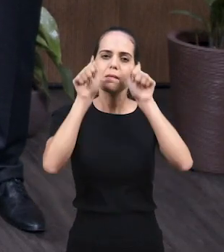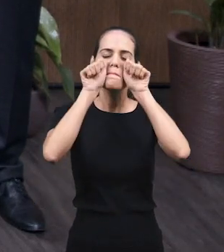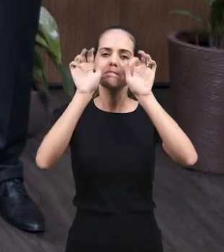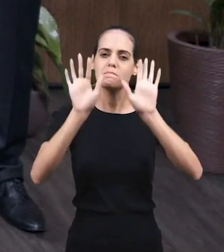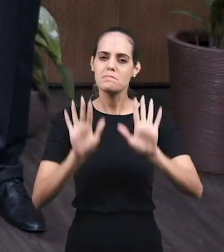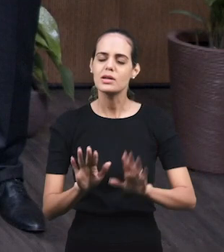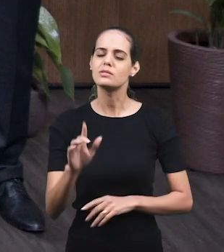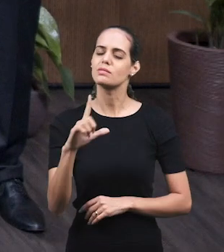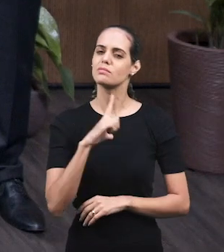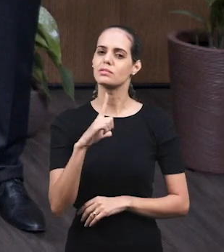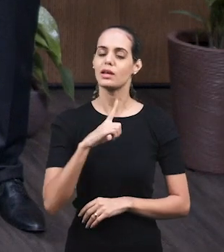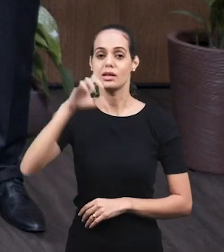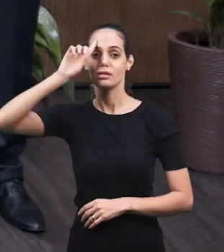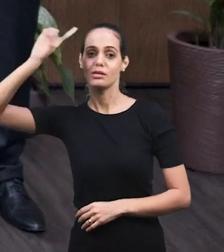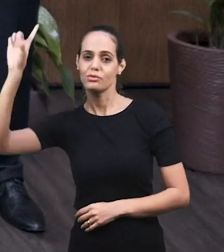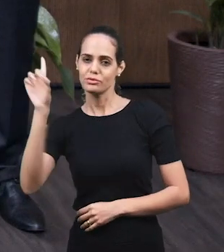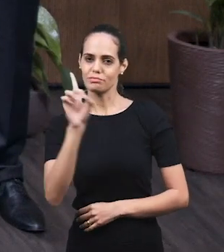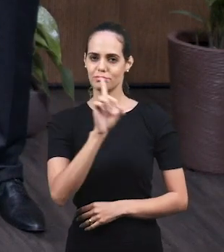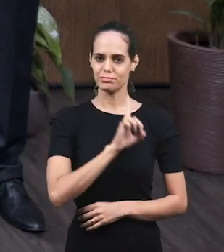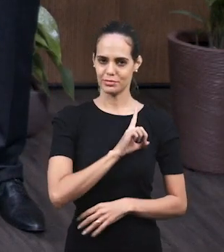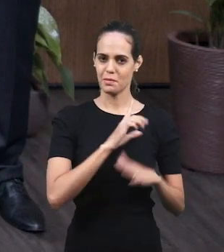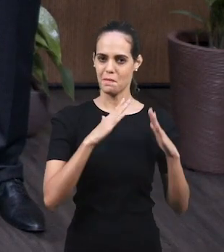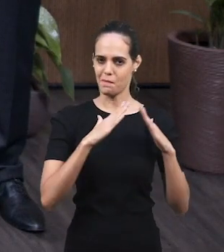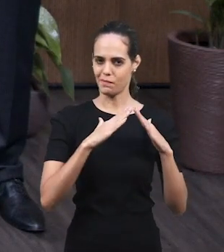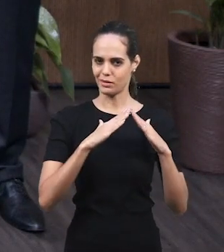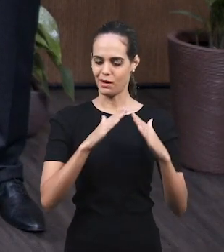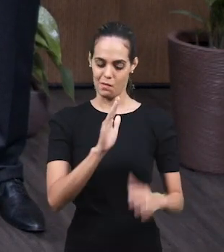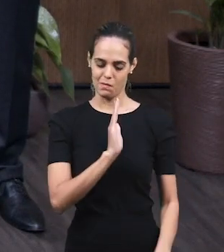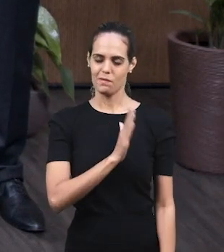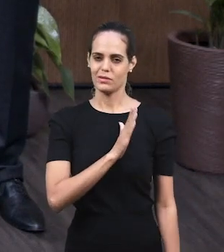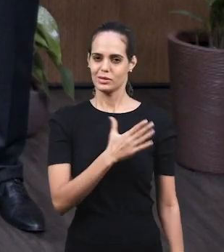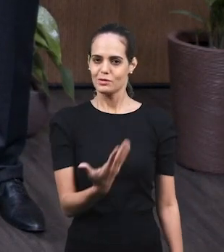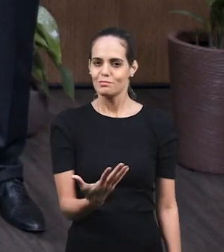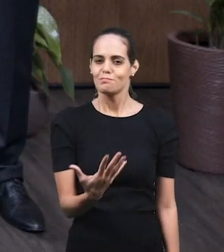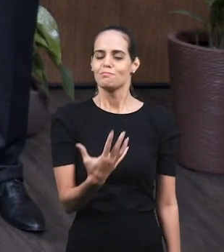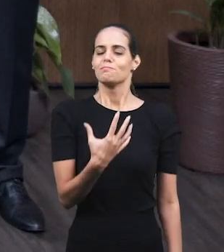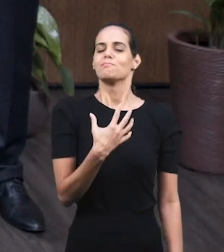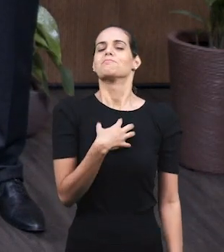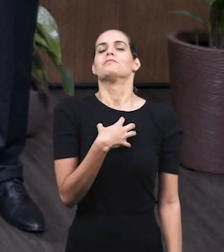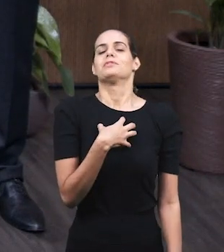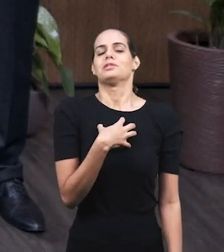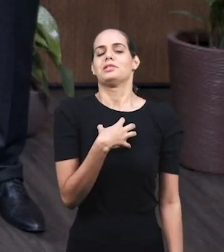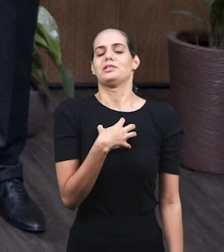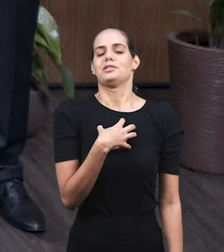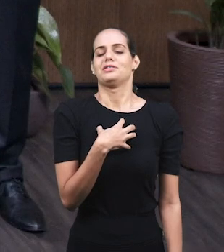Où Dieu habite, il y a la bénédiction. Où Dieu habite, il y a le cœur de l'homme